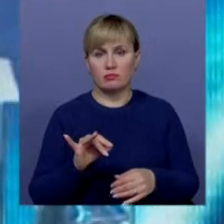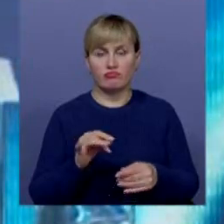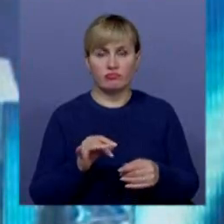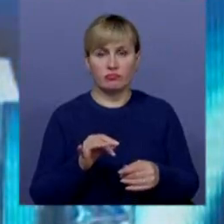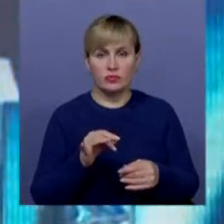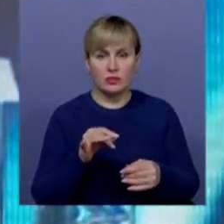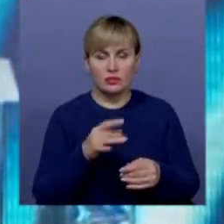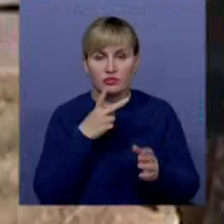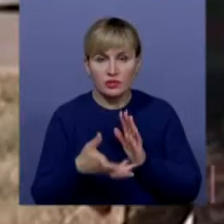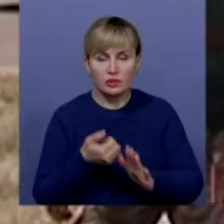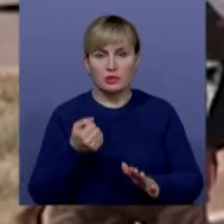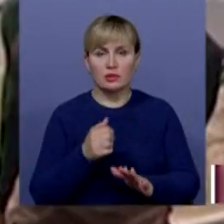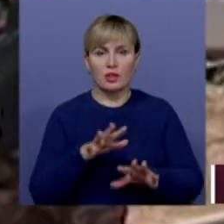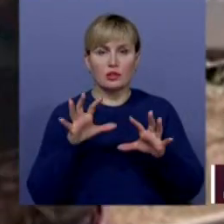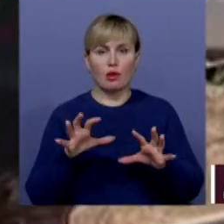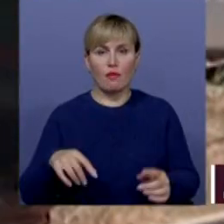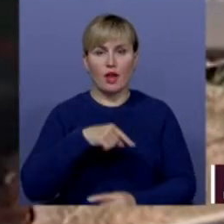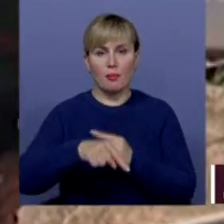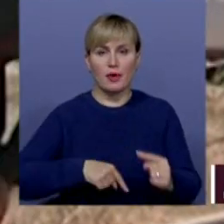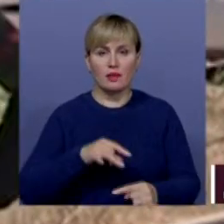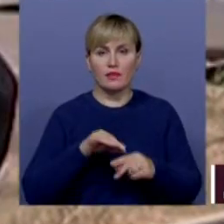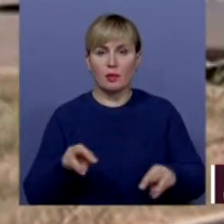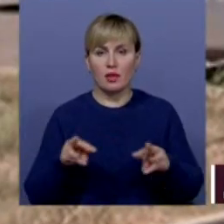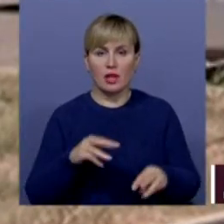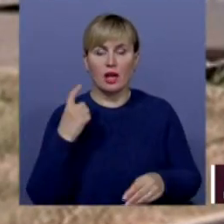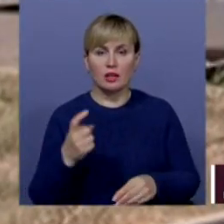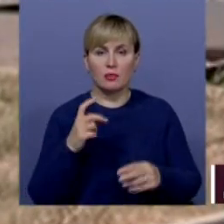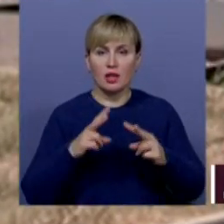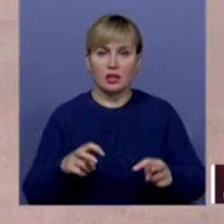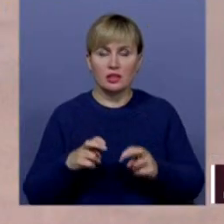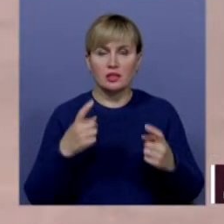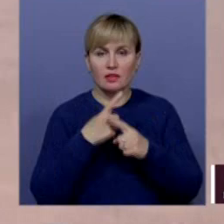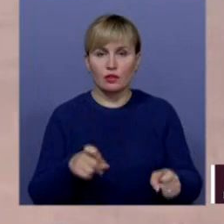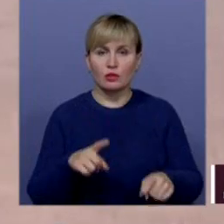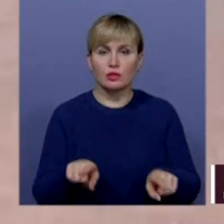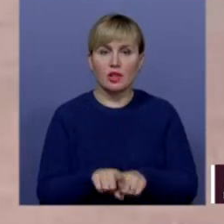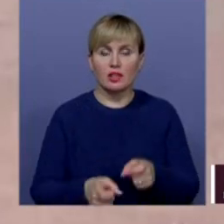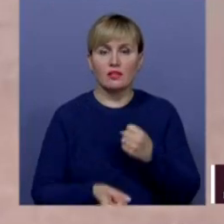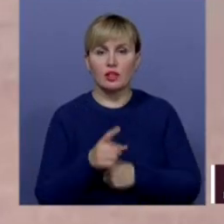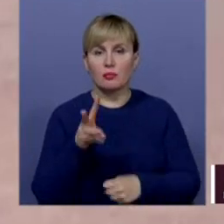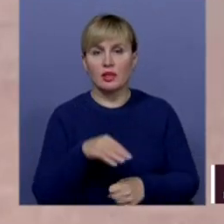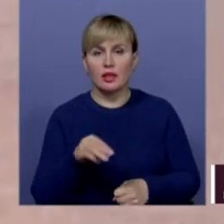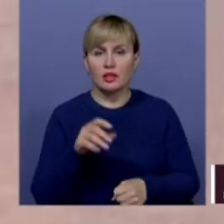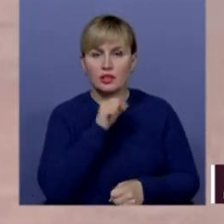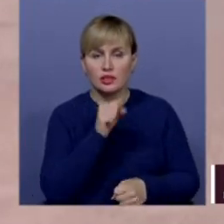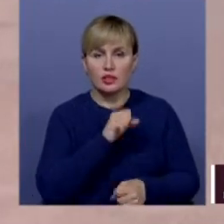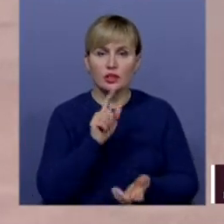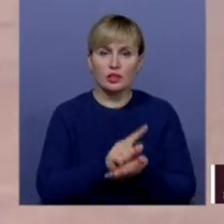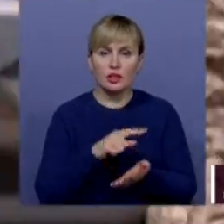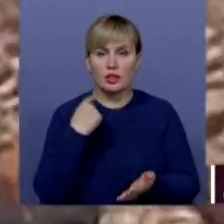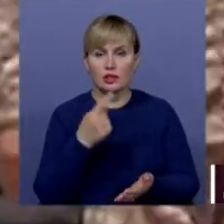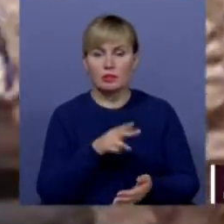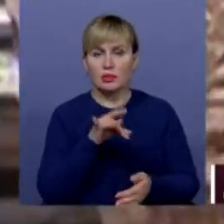выведены из незаконного оборота. Кроме того, в Департаменте экономических расследований заявили, что также выявили миллиардные хищения должностными лицами